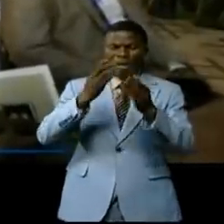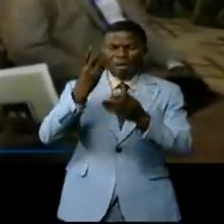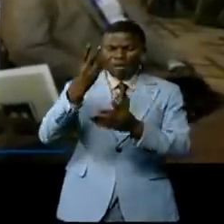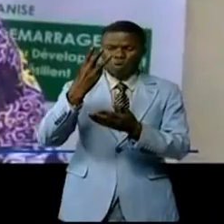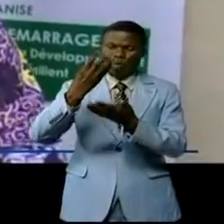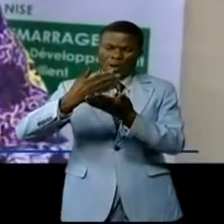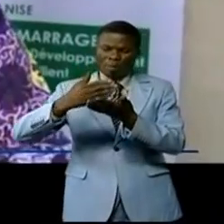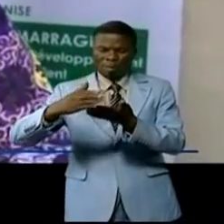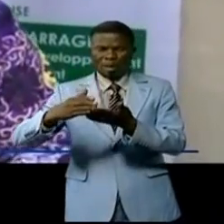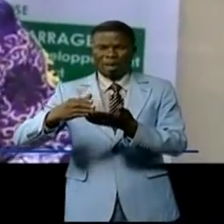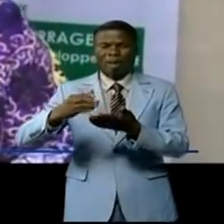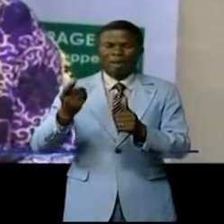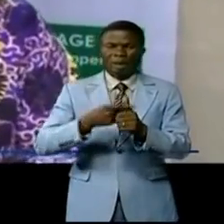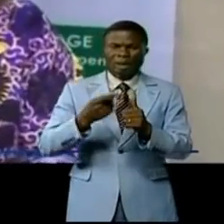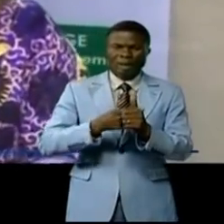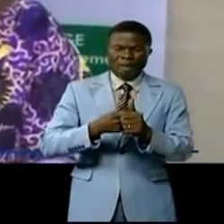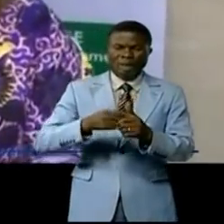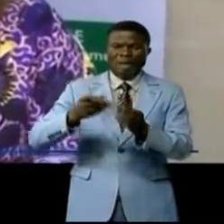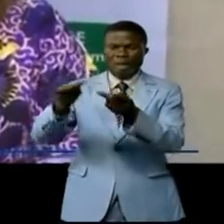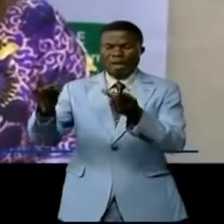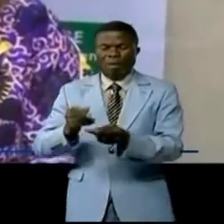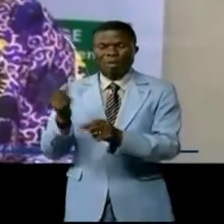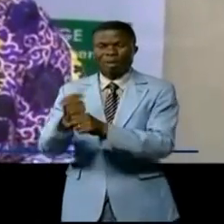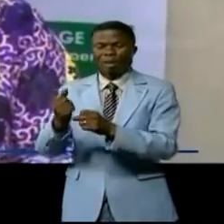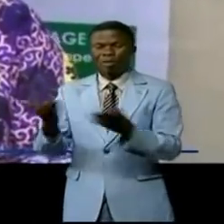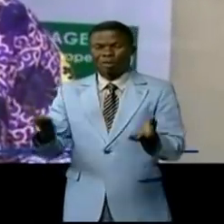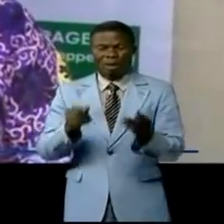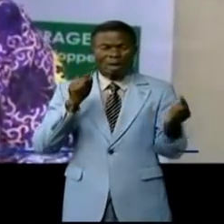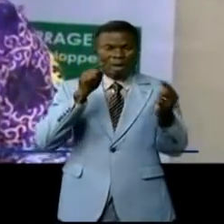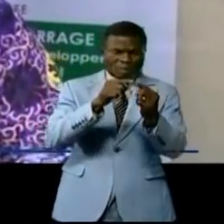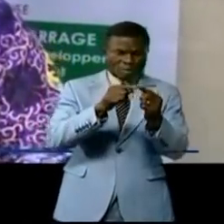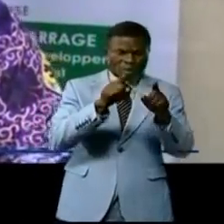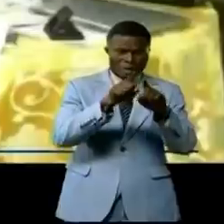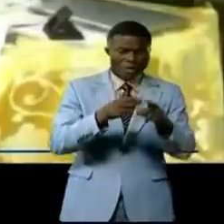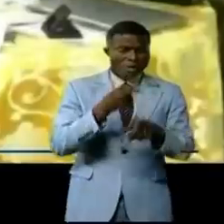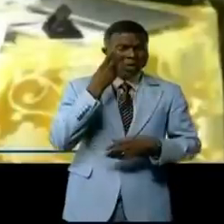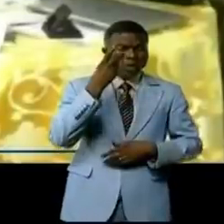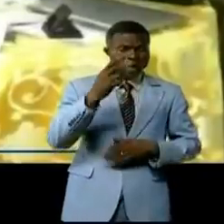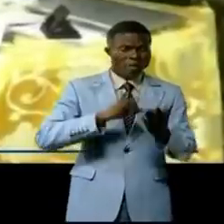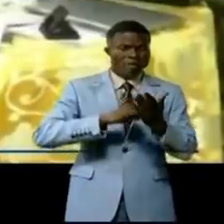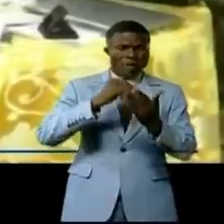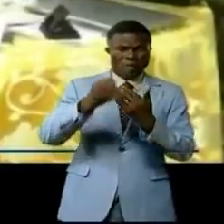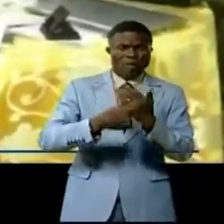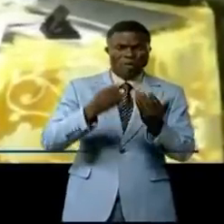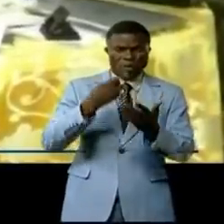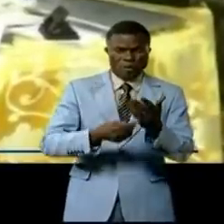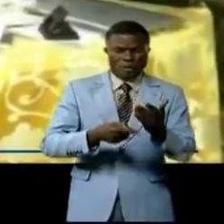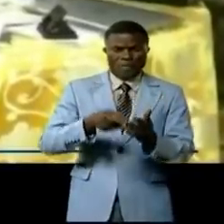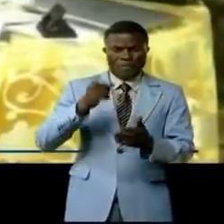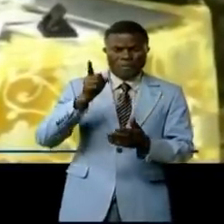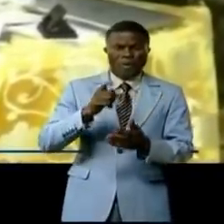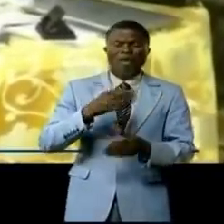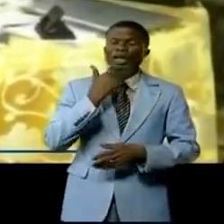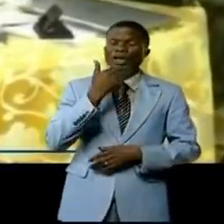à savoir les zones d'intervention, les objectifs et la vision du projet. Le principal